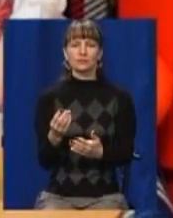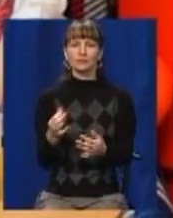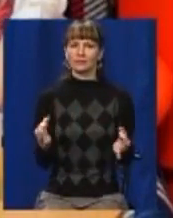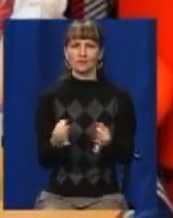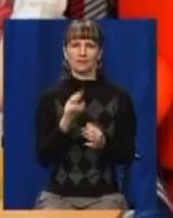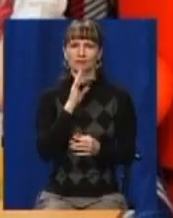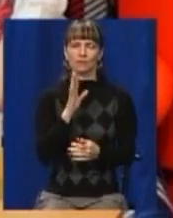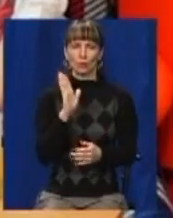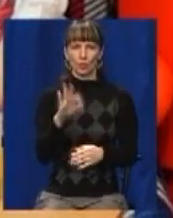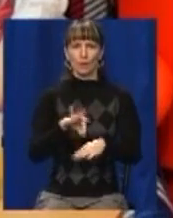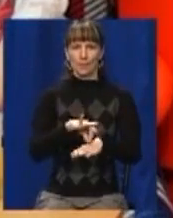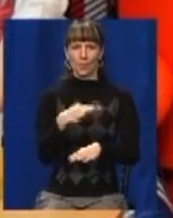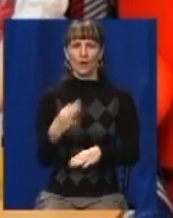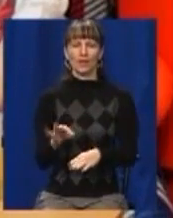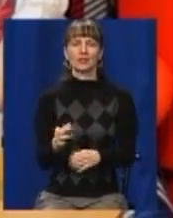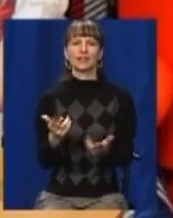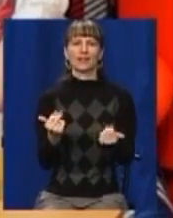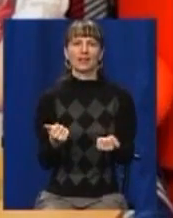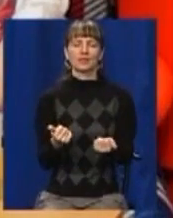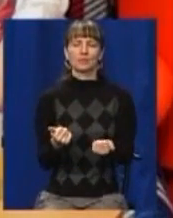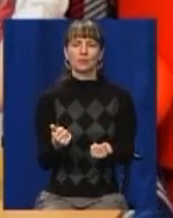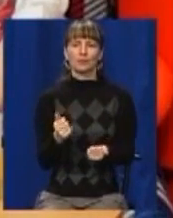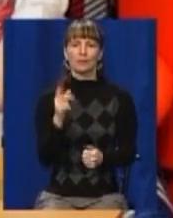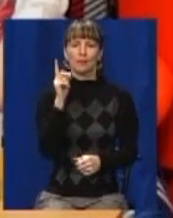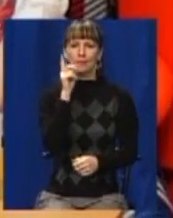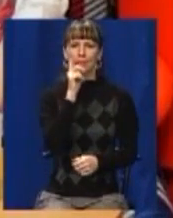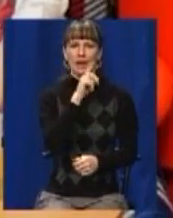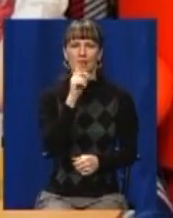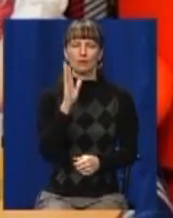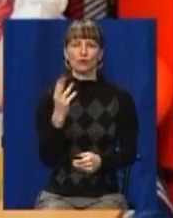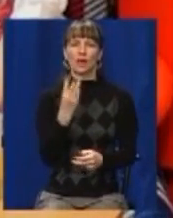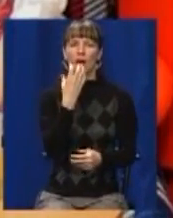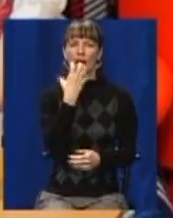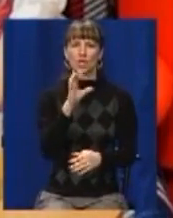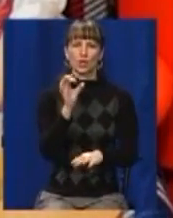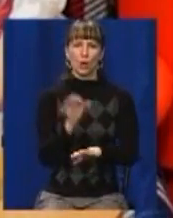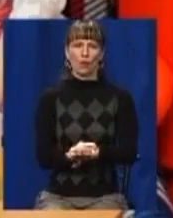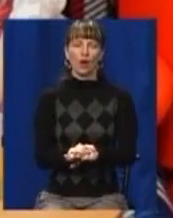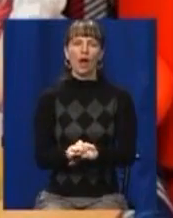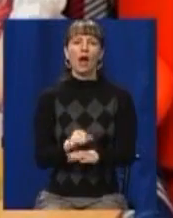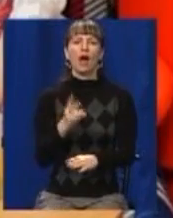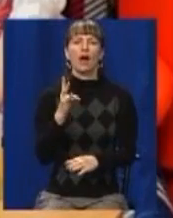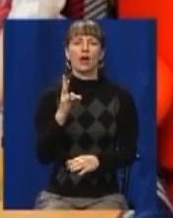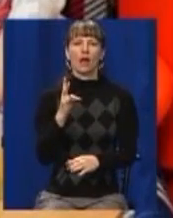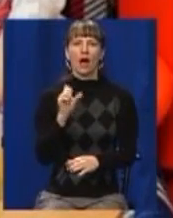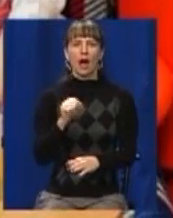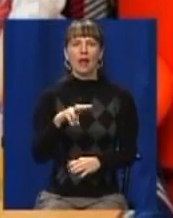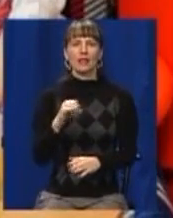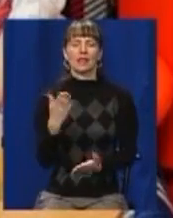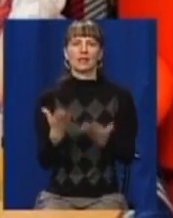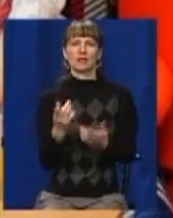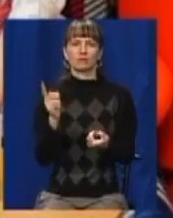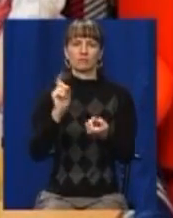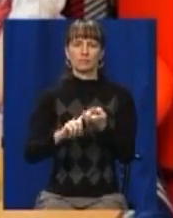Нічого. Ну, буде боляче, так? Ну, маленький ожог. Так, ну, але якщо сюди